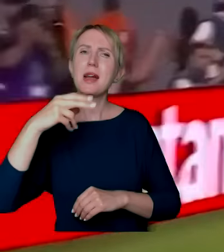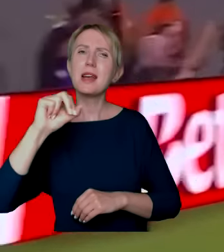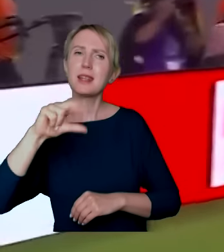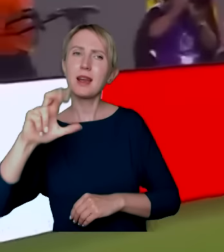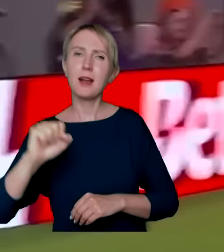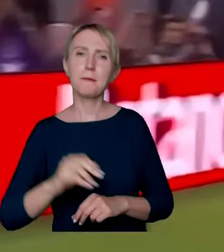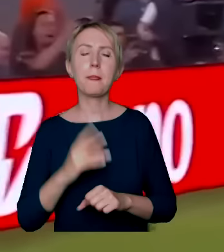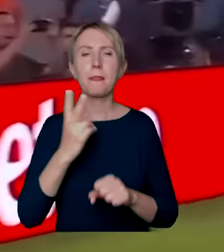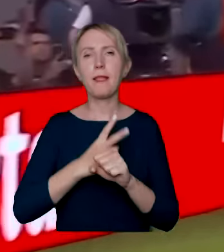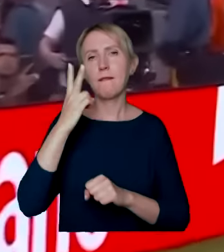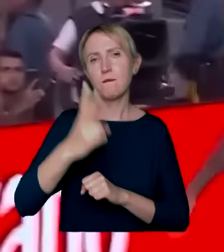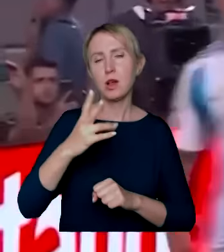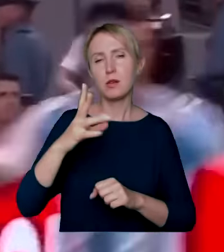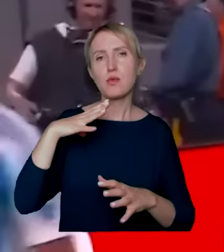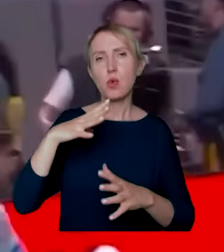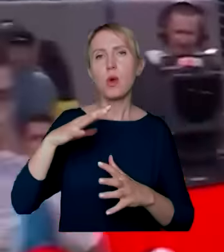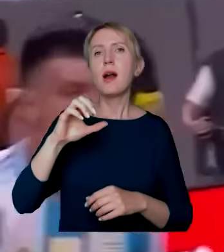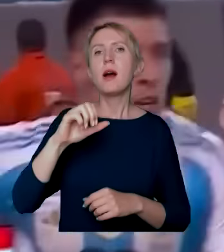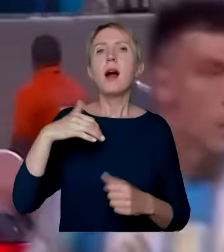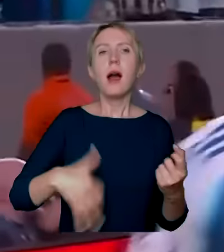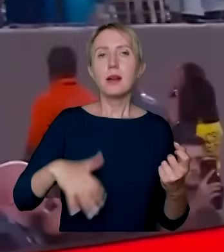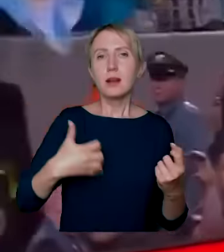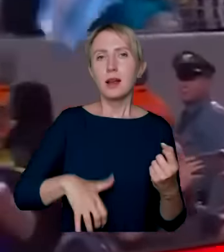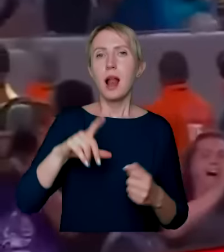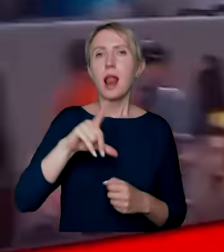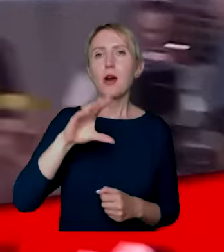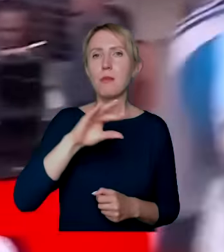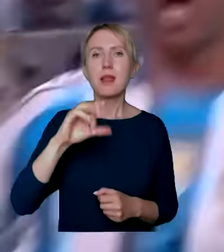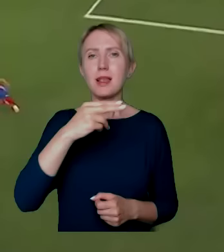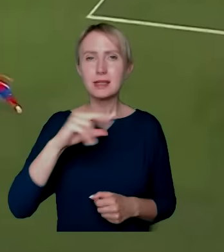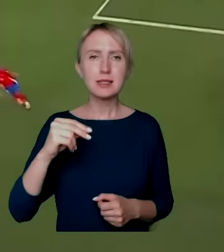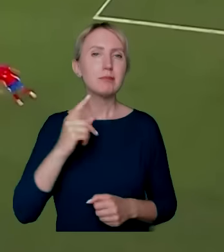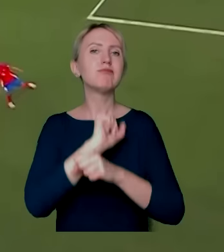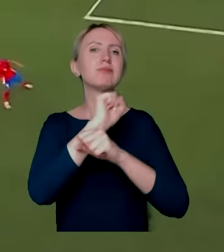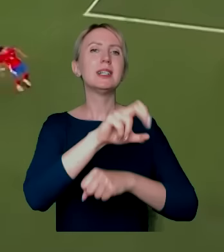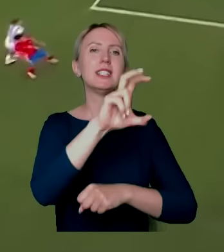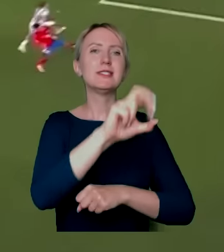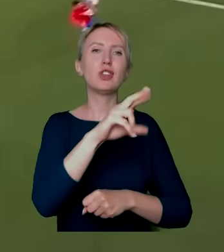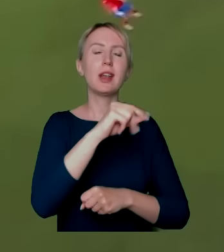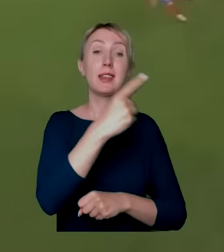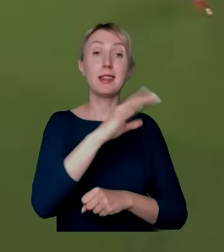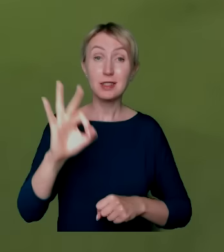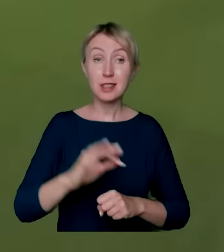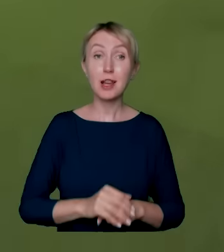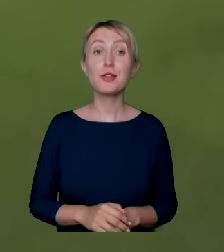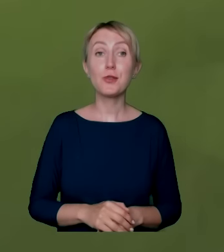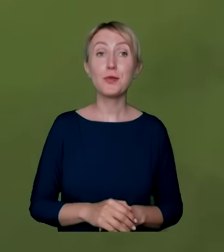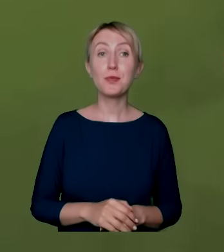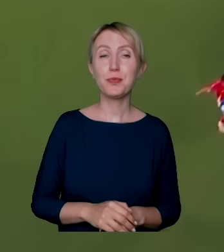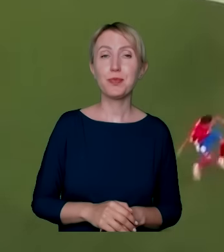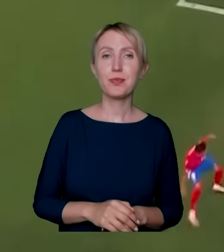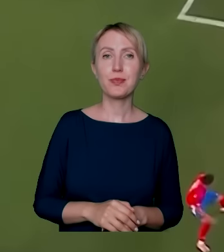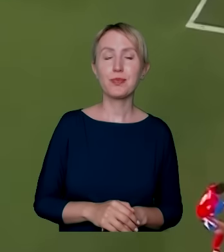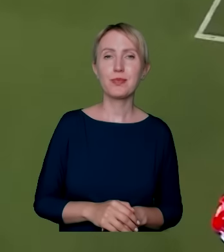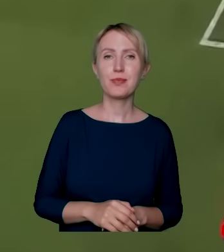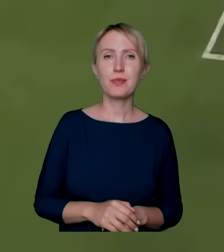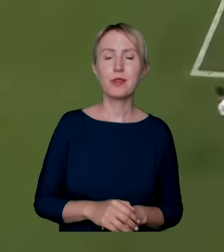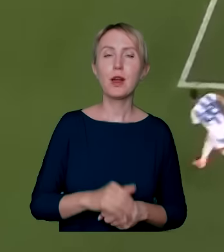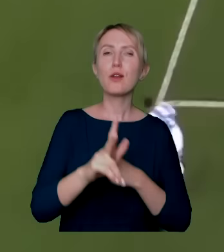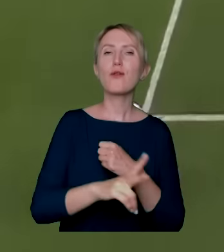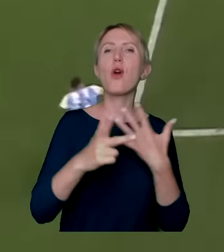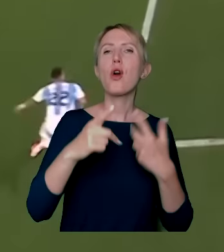fazy pucharowej wywalczyła Argentyna. Leo Messi i spółka pokonali Chile 1-0, a bohaterem Albicelestes został w 88